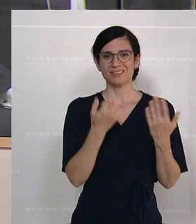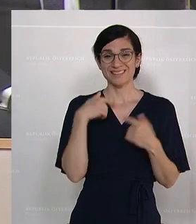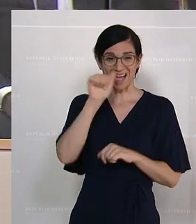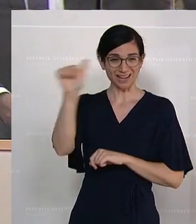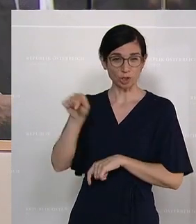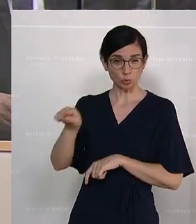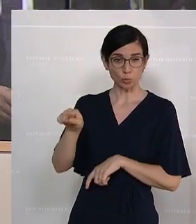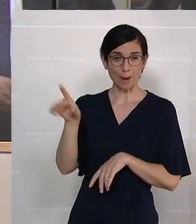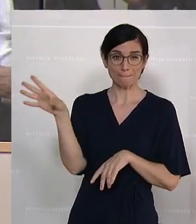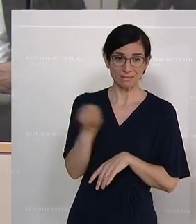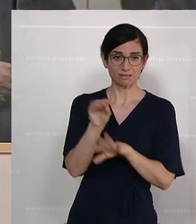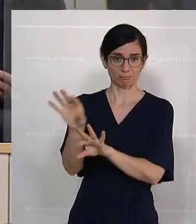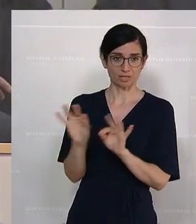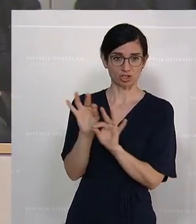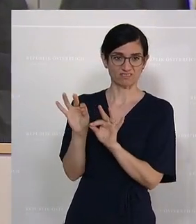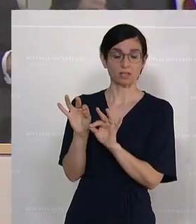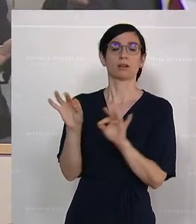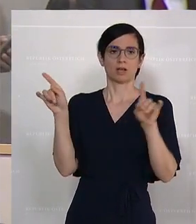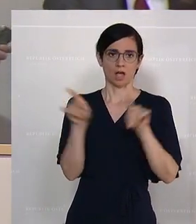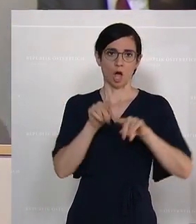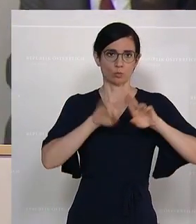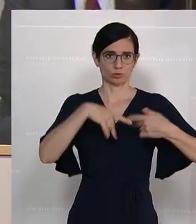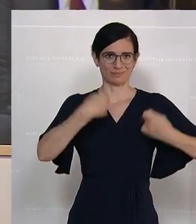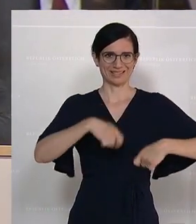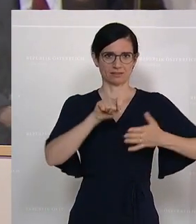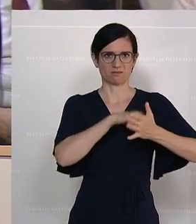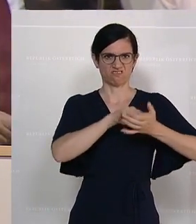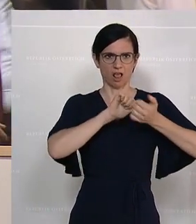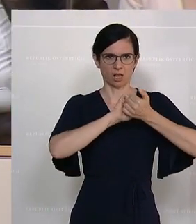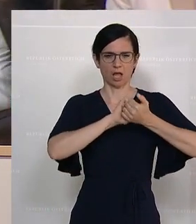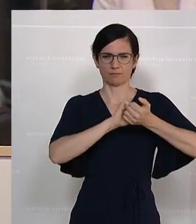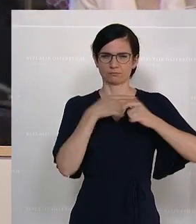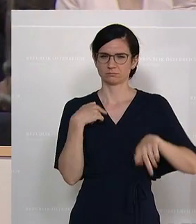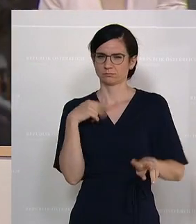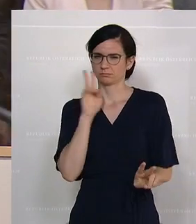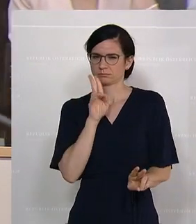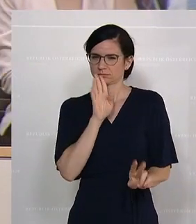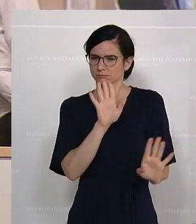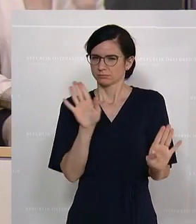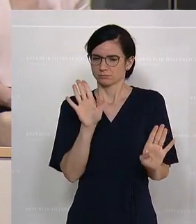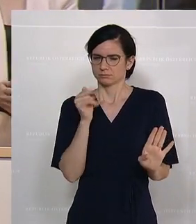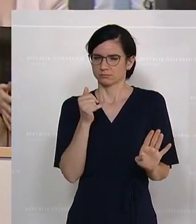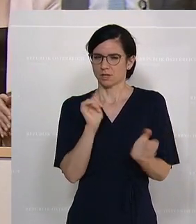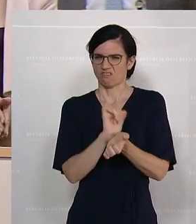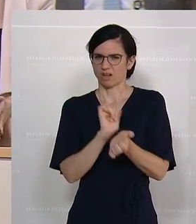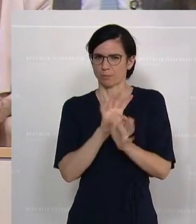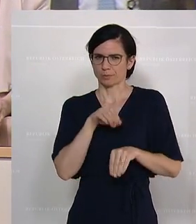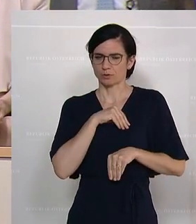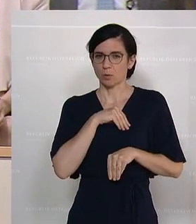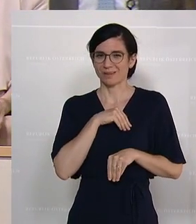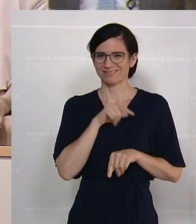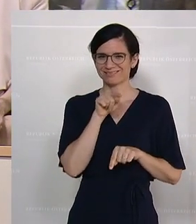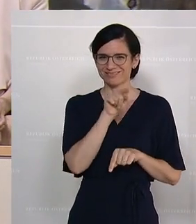dabei auch im bundespräsidentschaftswahlkampf und hat eine ganz perfide rolle gespielt und war sie erinnern sich sicher noch alle und das